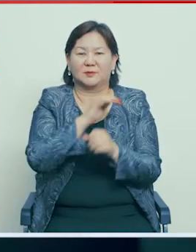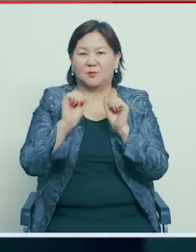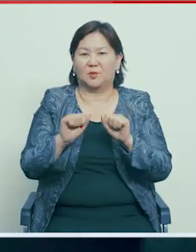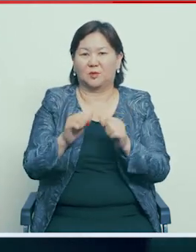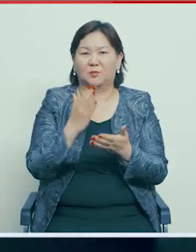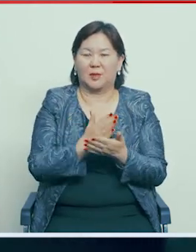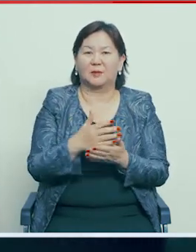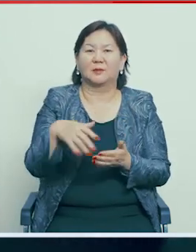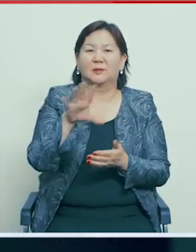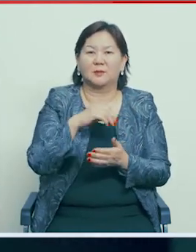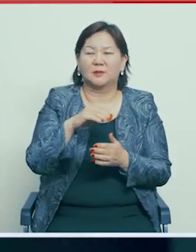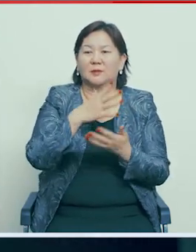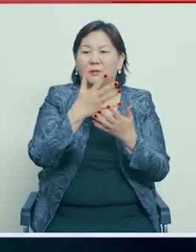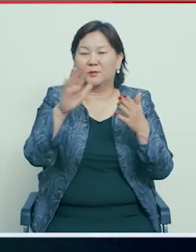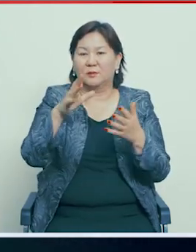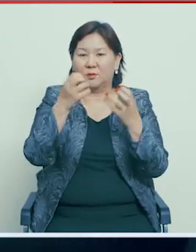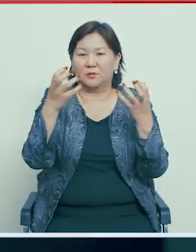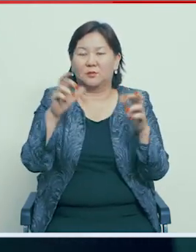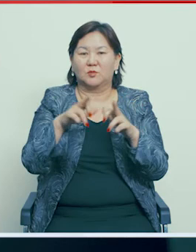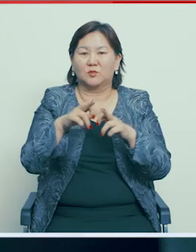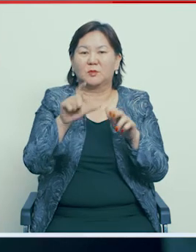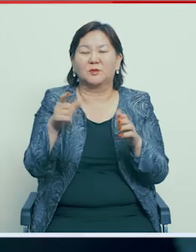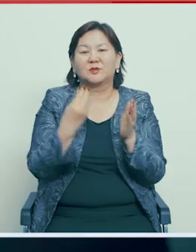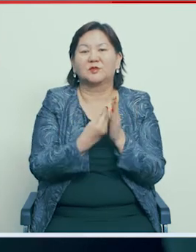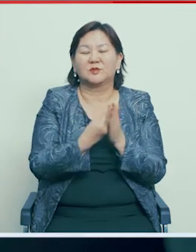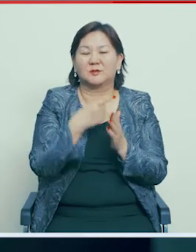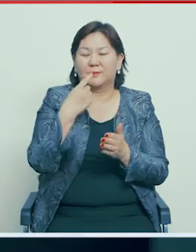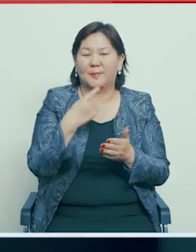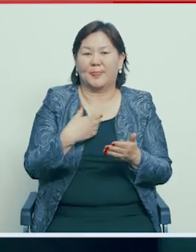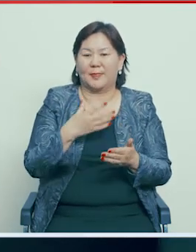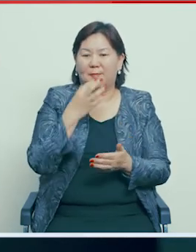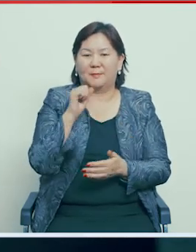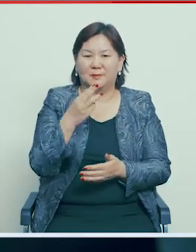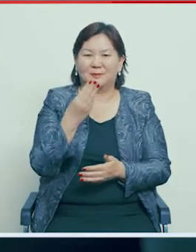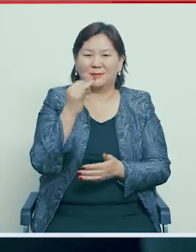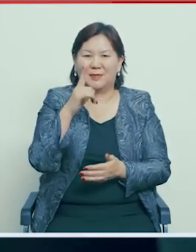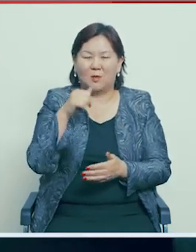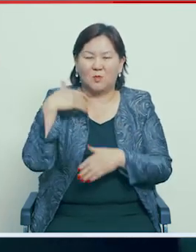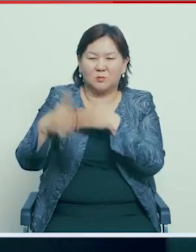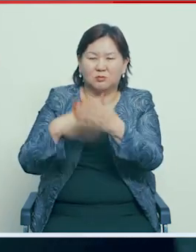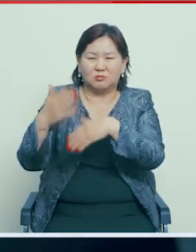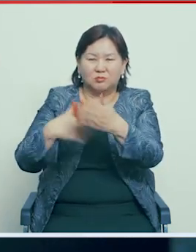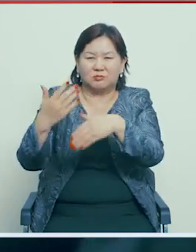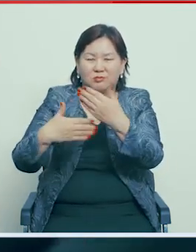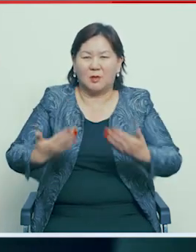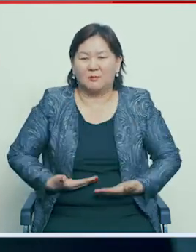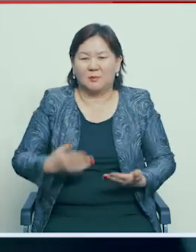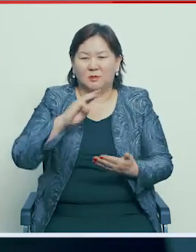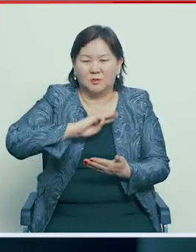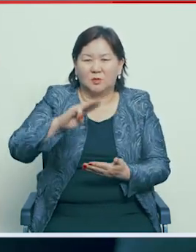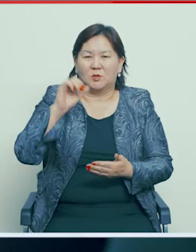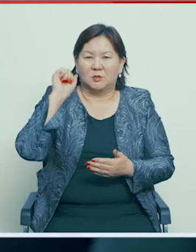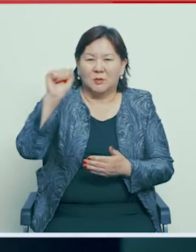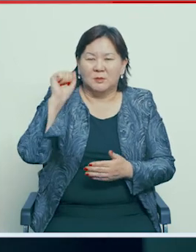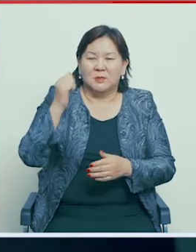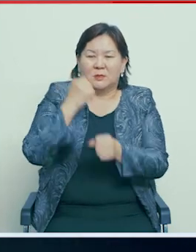те. Тийм болохоор ихэнх хөгжлийн бэрхшээлтэй хүмүүс маань сайн ингэж жишээ ярьж штэ. Бид нар маш шаргуу хөдөлмөрлөдөг. Амьдрахын төлөө бид нар тэмцдэг.